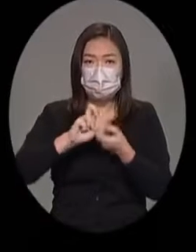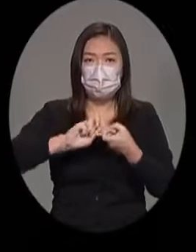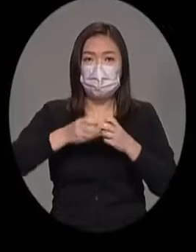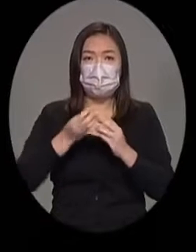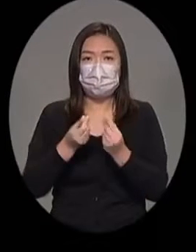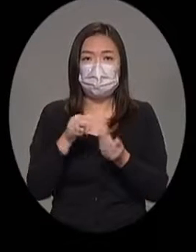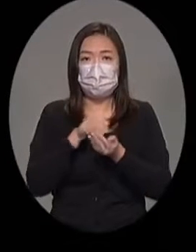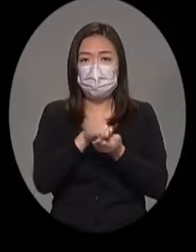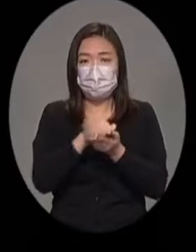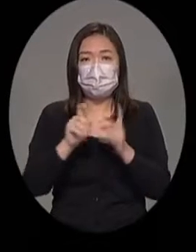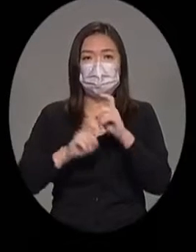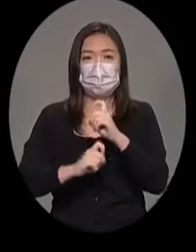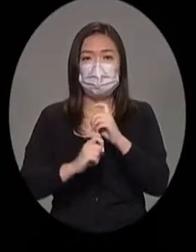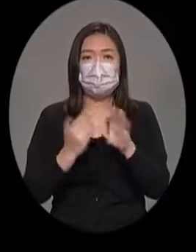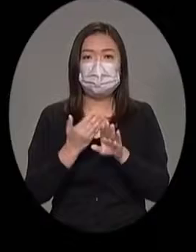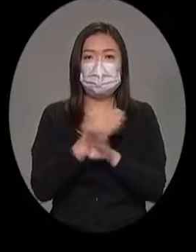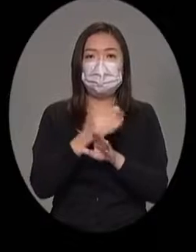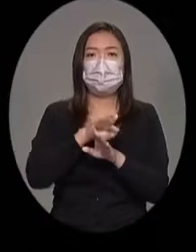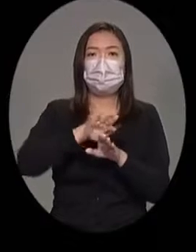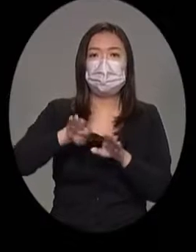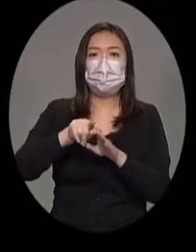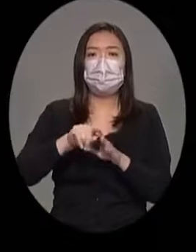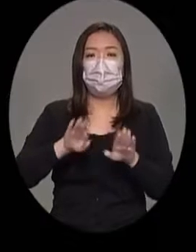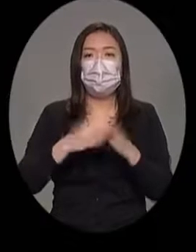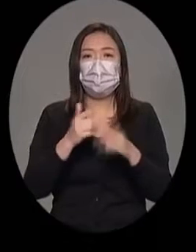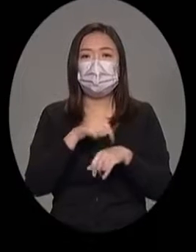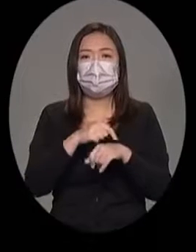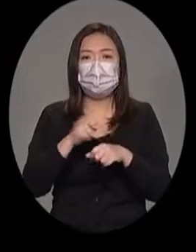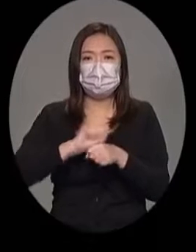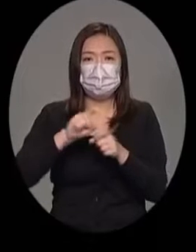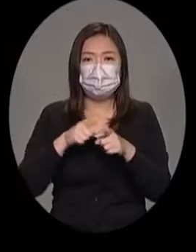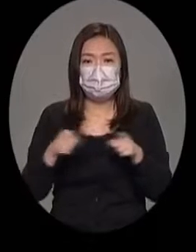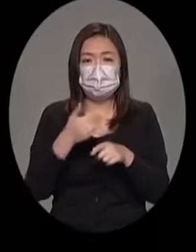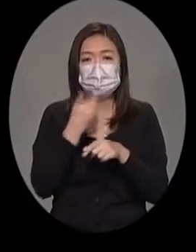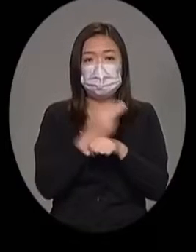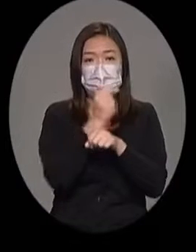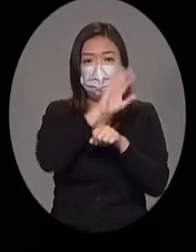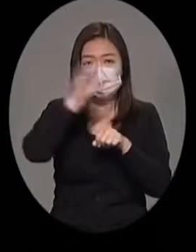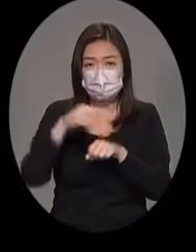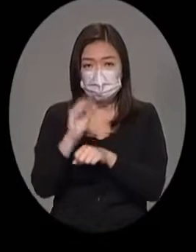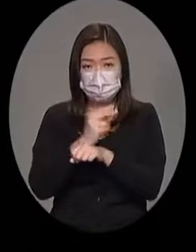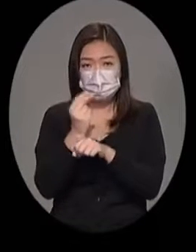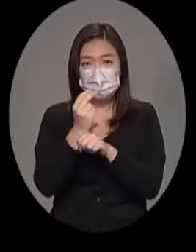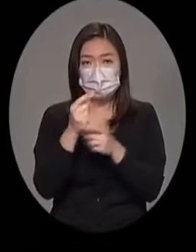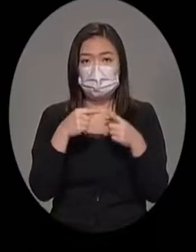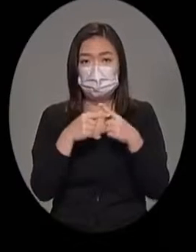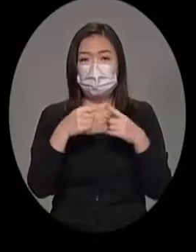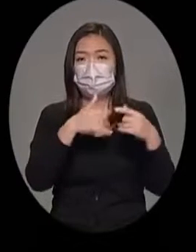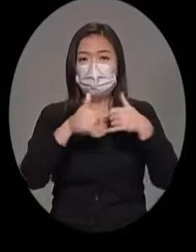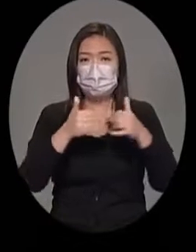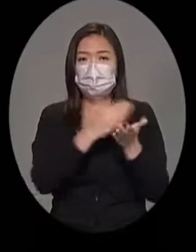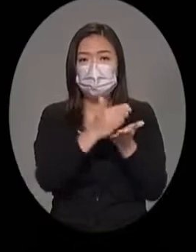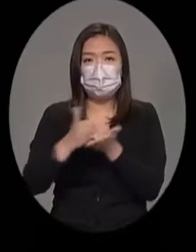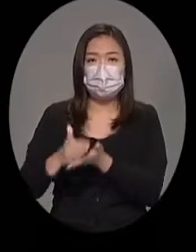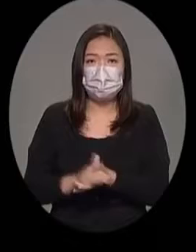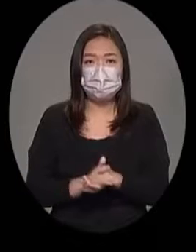灰安置所重陽節前後將會延長開放時間，由早上7時至到夜晚7時，以分散人流。